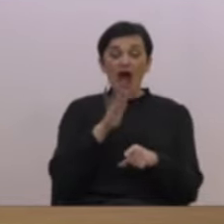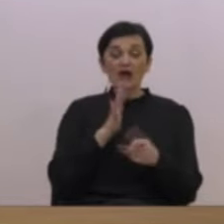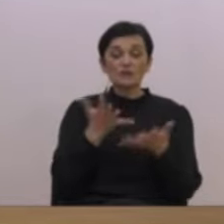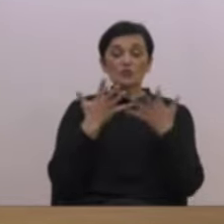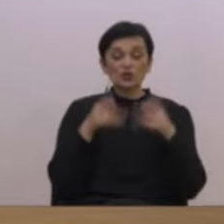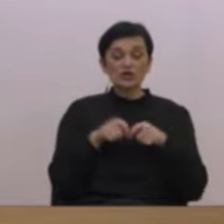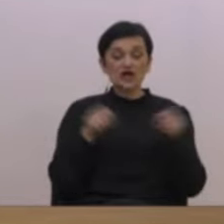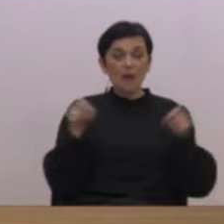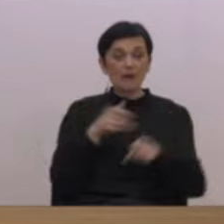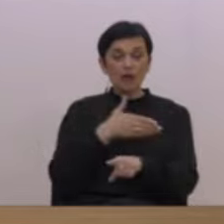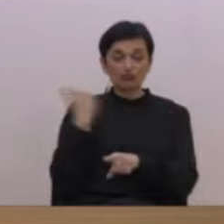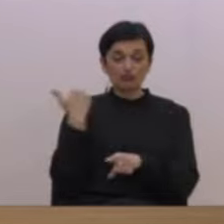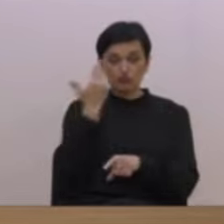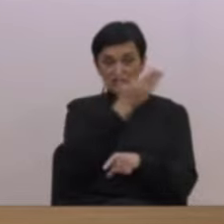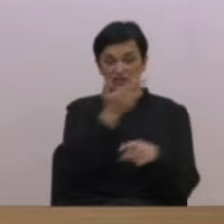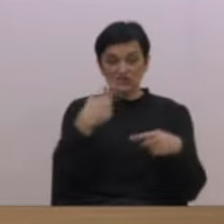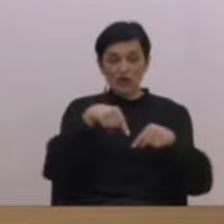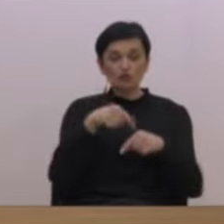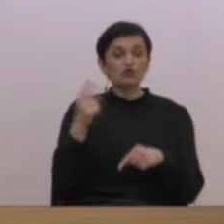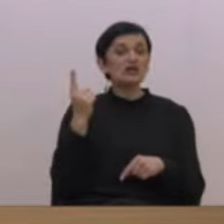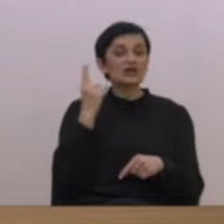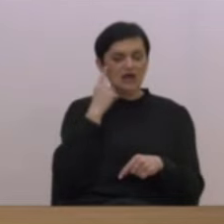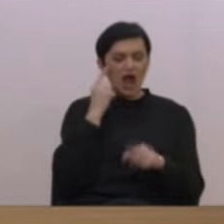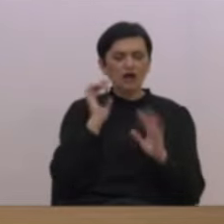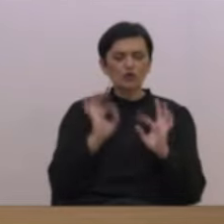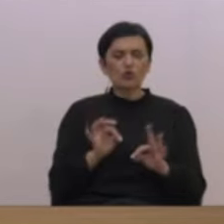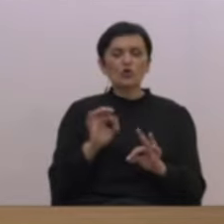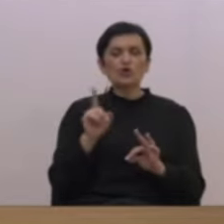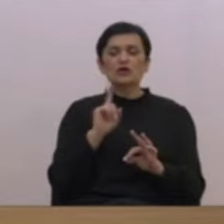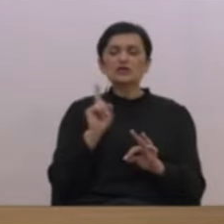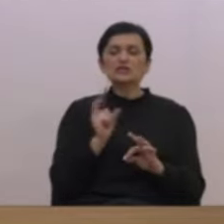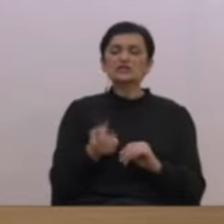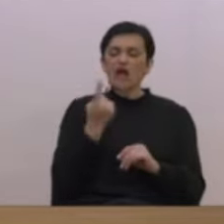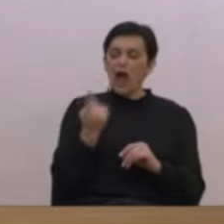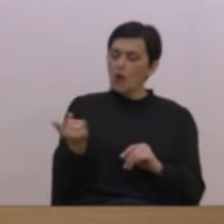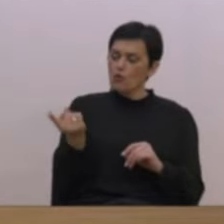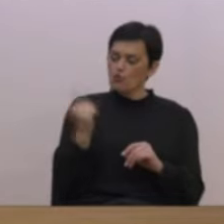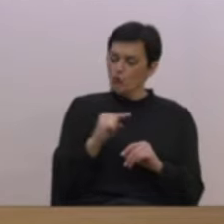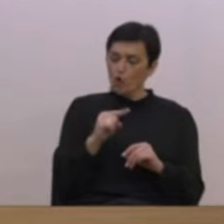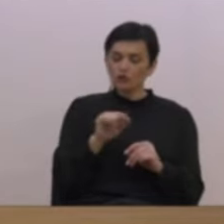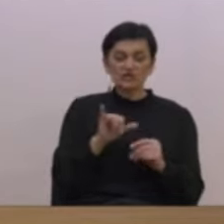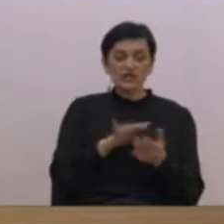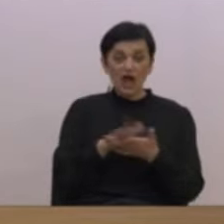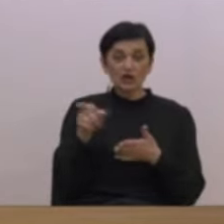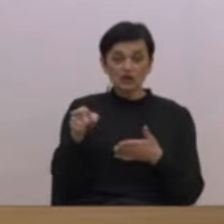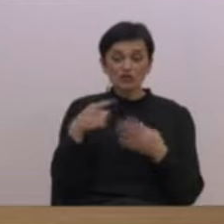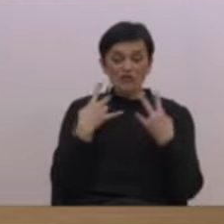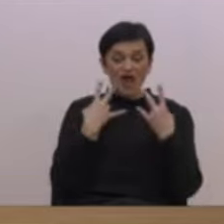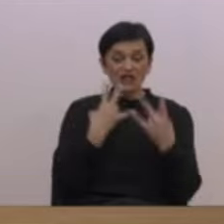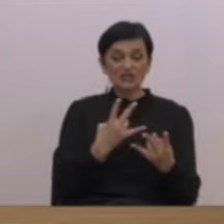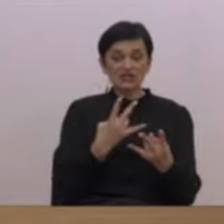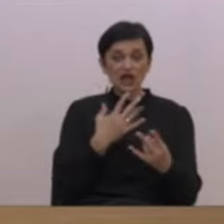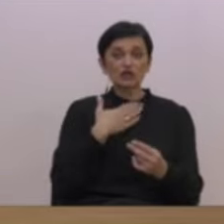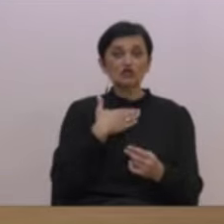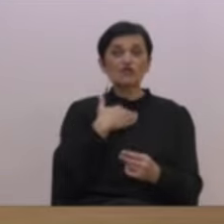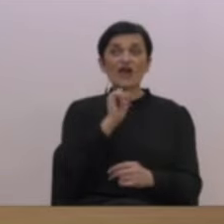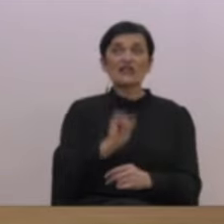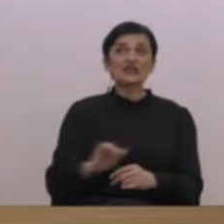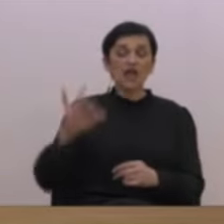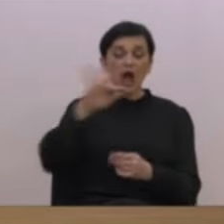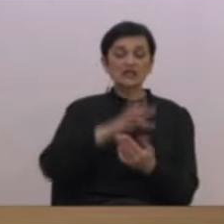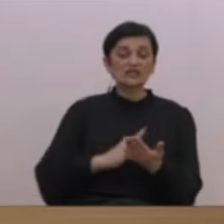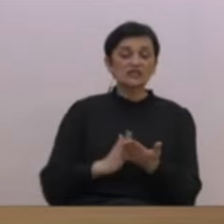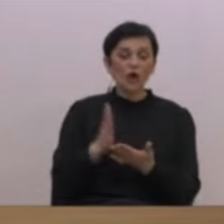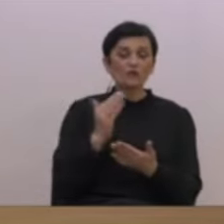leihos. Da s-a zogat doi vam gaigos, sa i dan modis, dar aș și harjot. Tu e nazian, tu e sproda salur, misrapeves. Tu